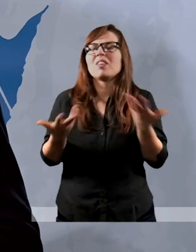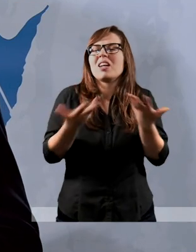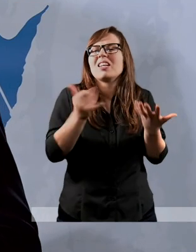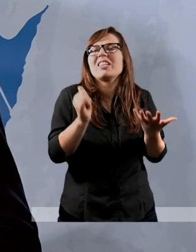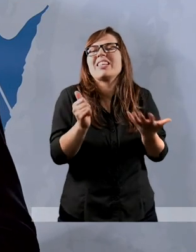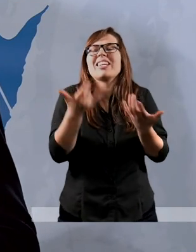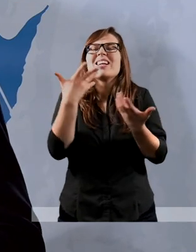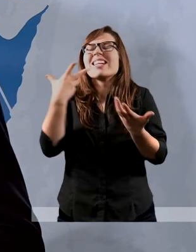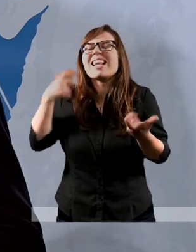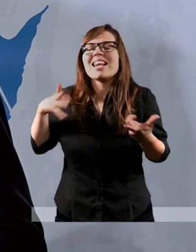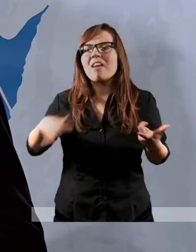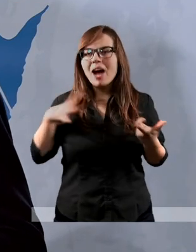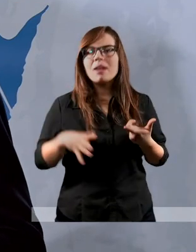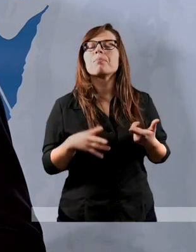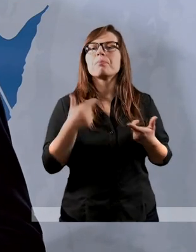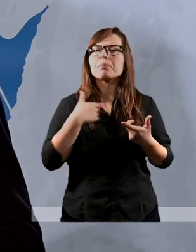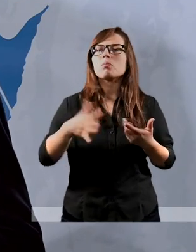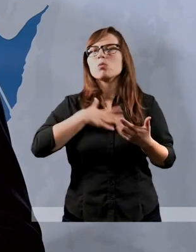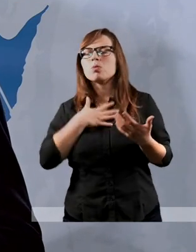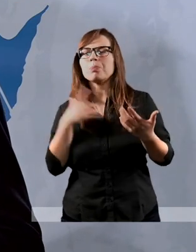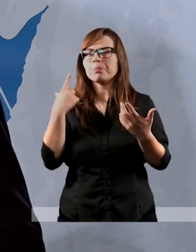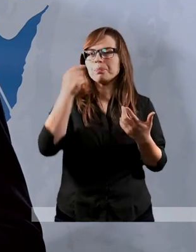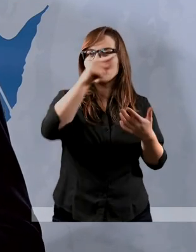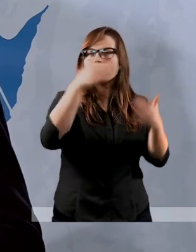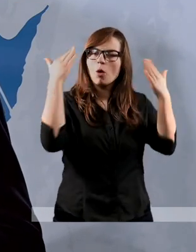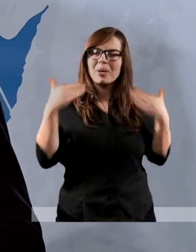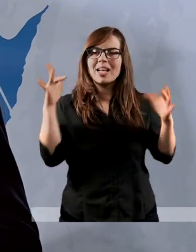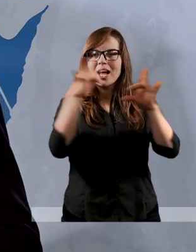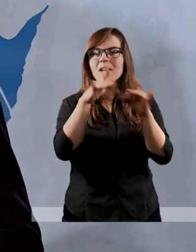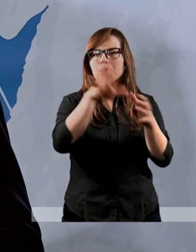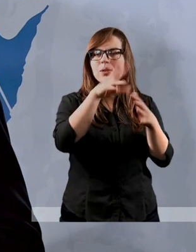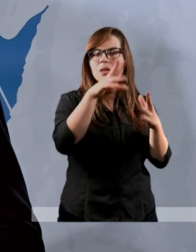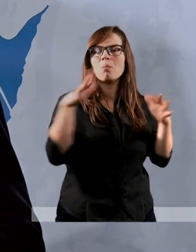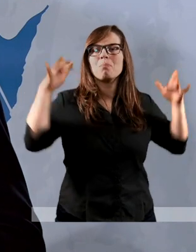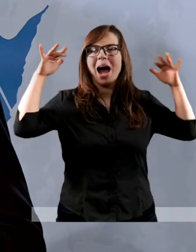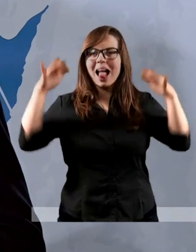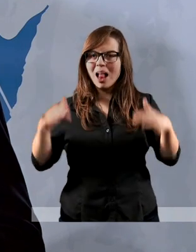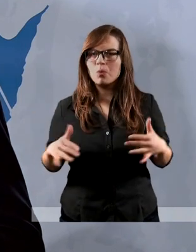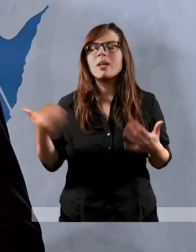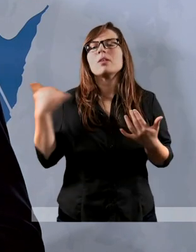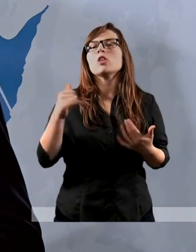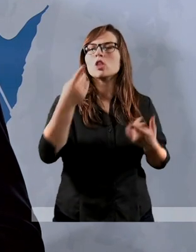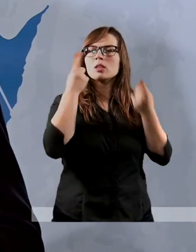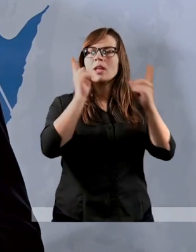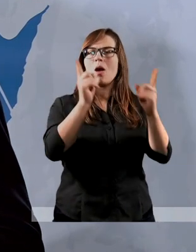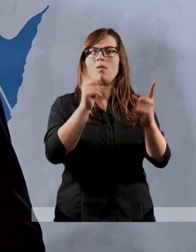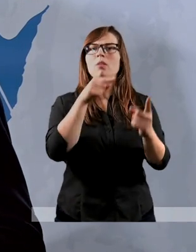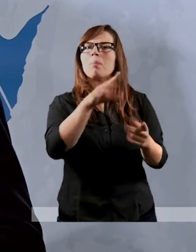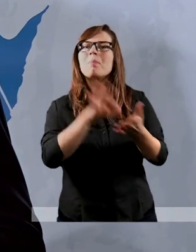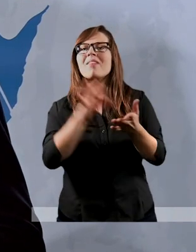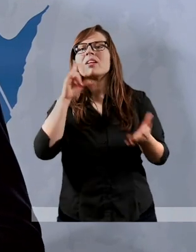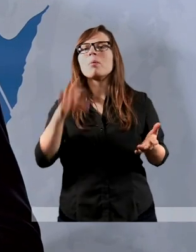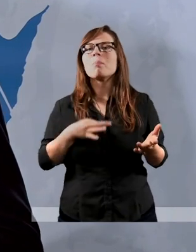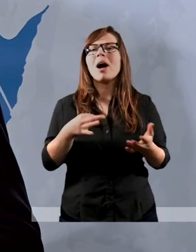ewentualnie zezłomować. Kiedy wyjeżdżałem z tego szpitala, akurat padał deszcz, zobaczyłem, że pewnemu